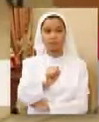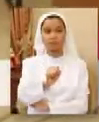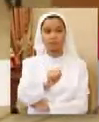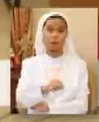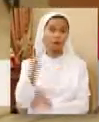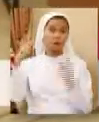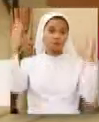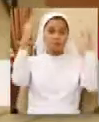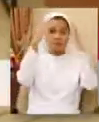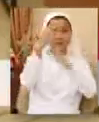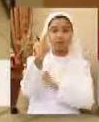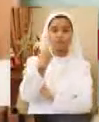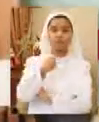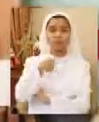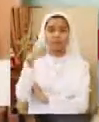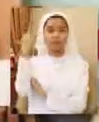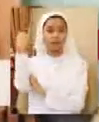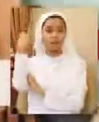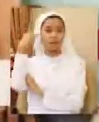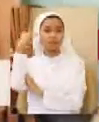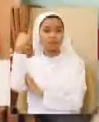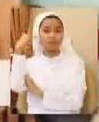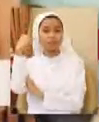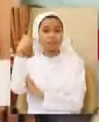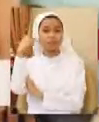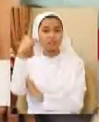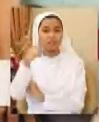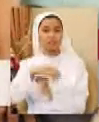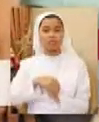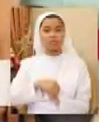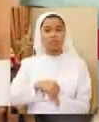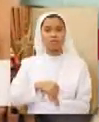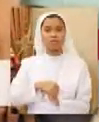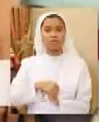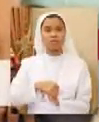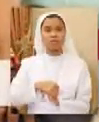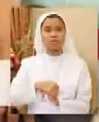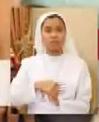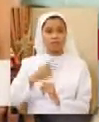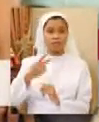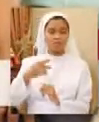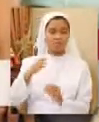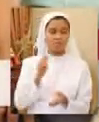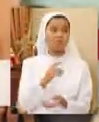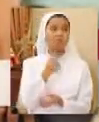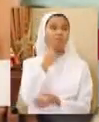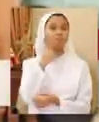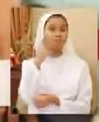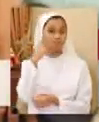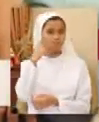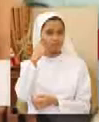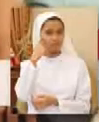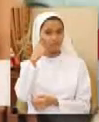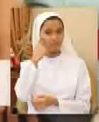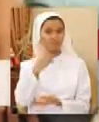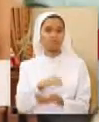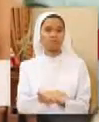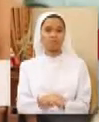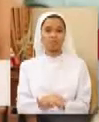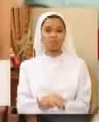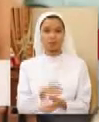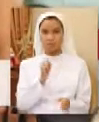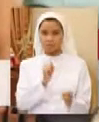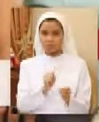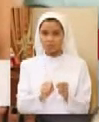eldest daughter ng brother ko, no? Ano siya yung impaired, hearing impaired, sa speech impaired.